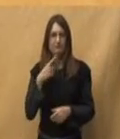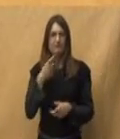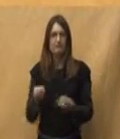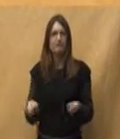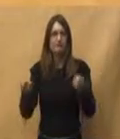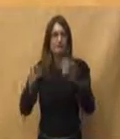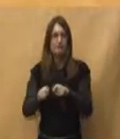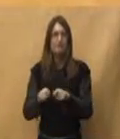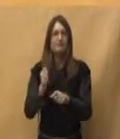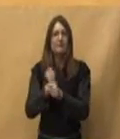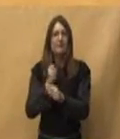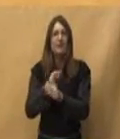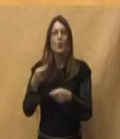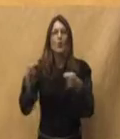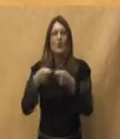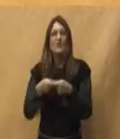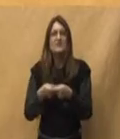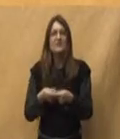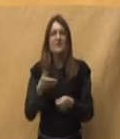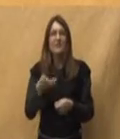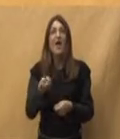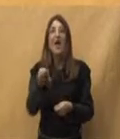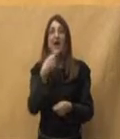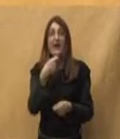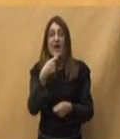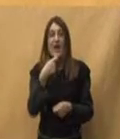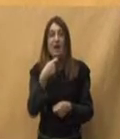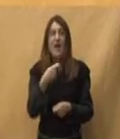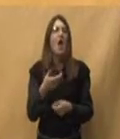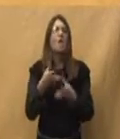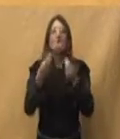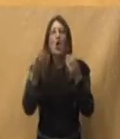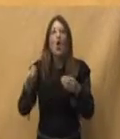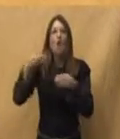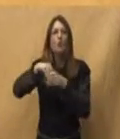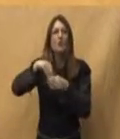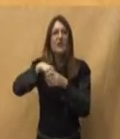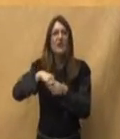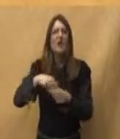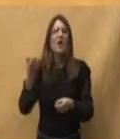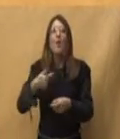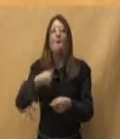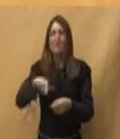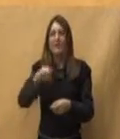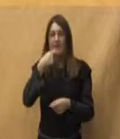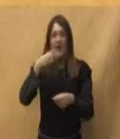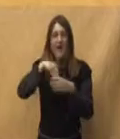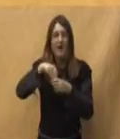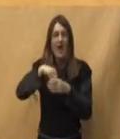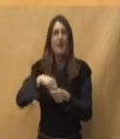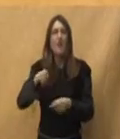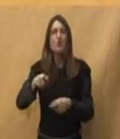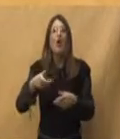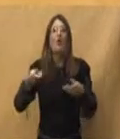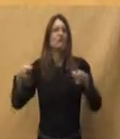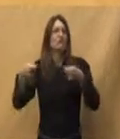zaključak neki napravili samo u vezi toga da ipak hrana silno puno utječe i način na koji je uzimamo silno puno utječe na